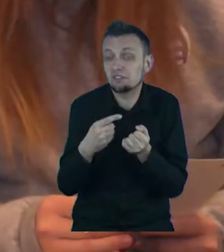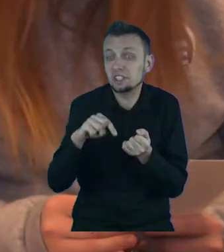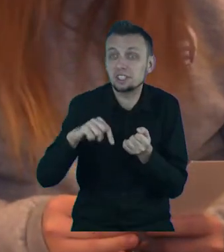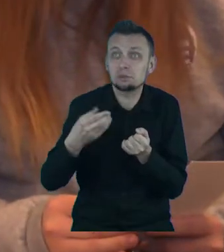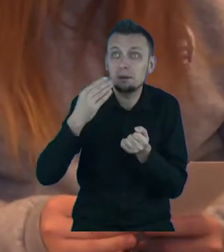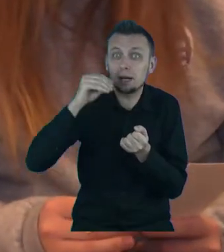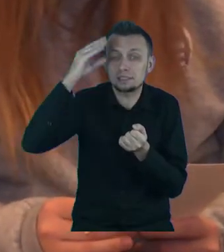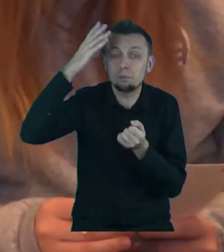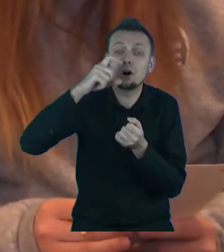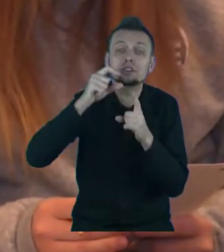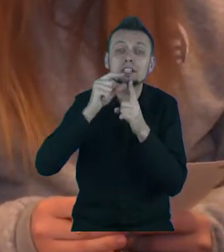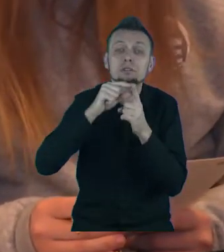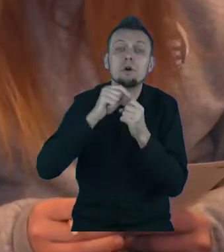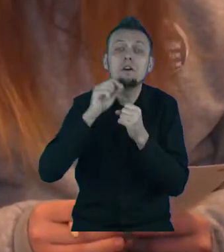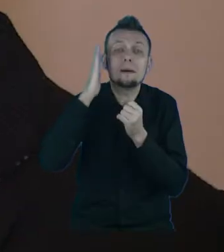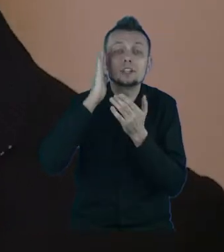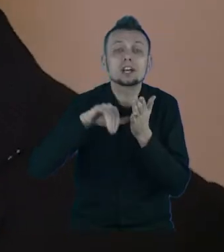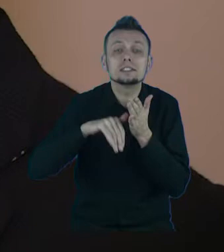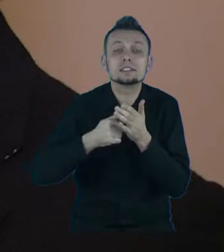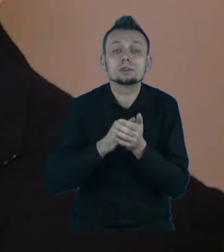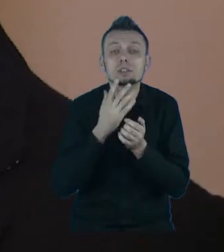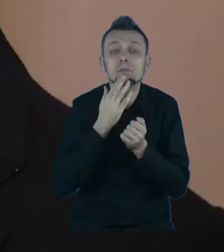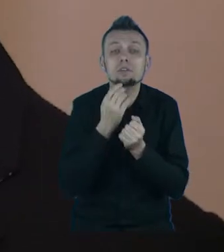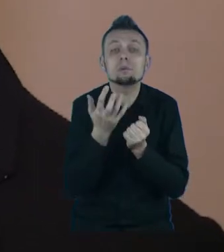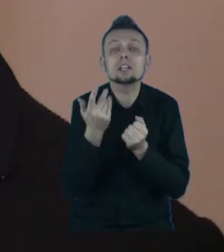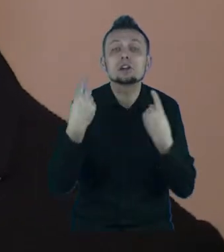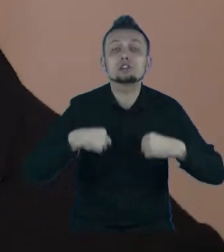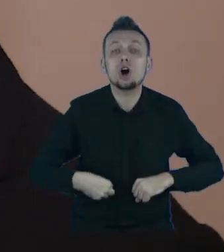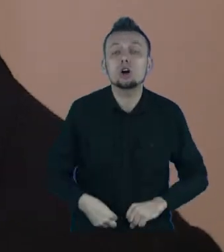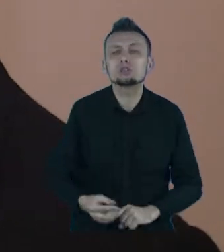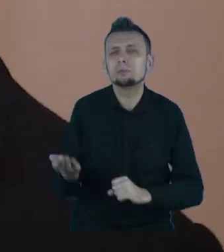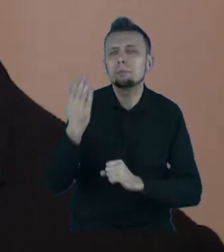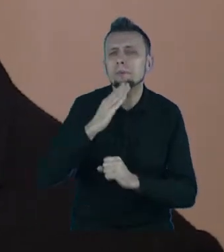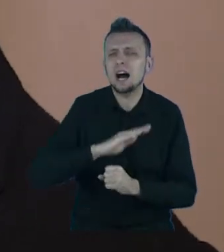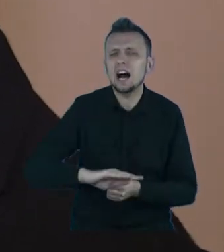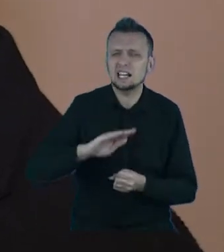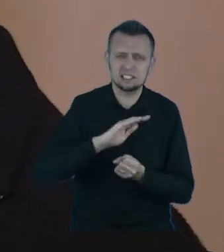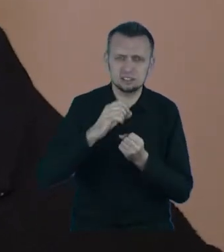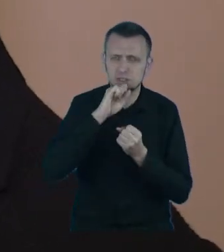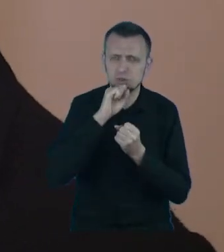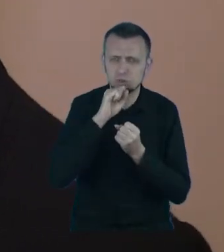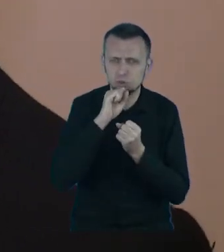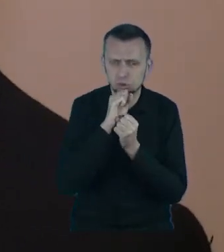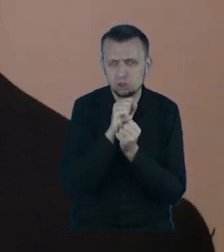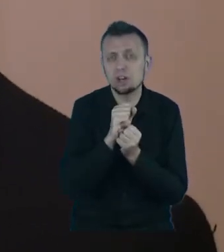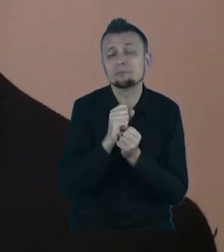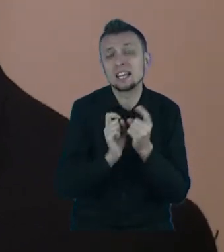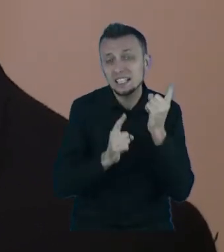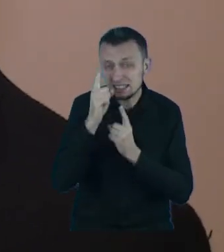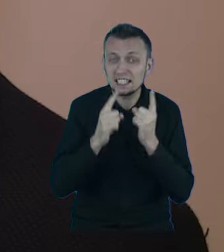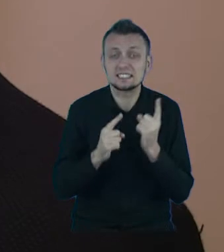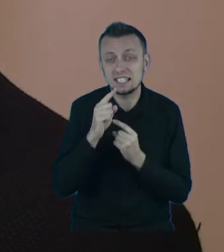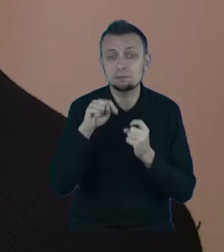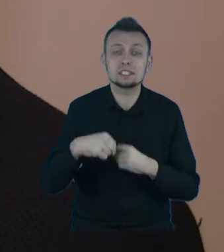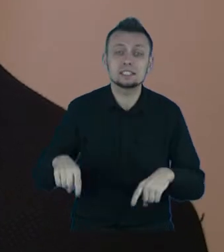ilość osób, które przyszły na to spotkanie, było ogromne. Nie co dzień pewnie takie spotkania zdarzają się w